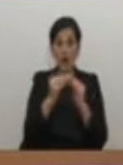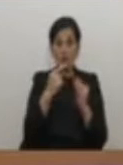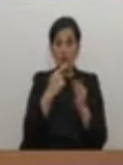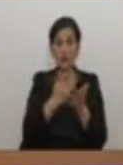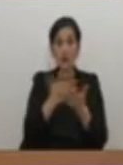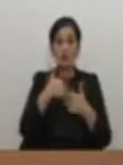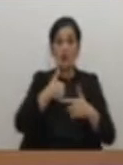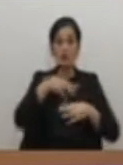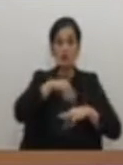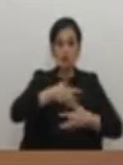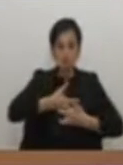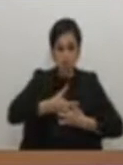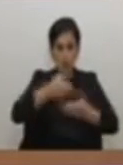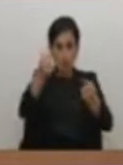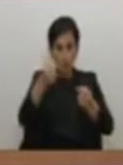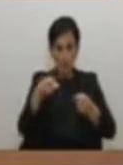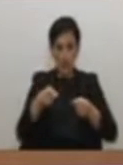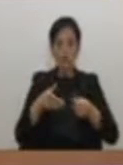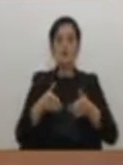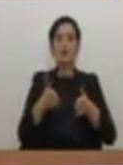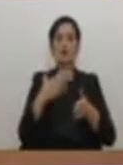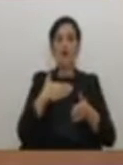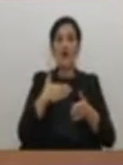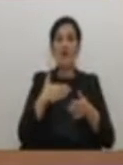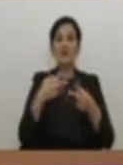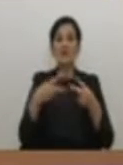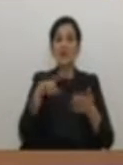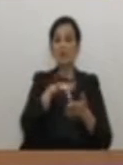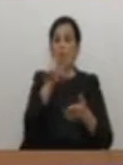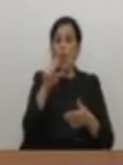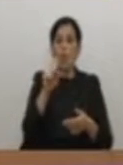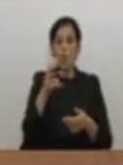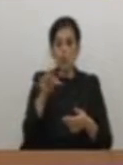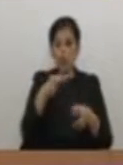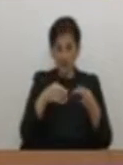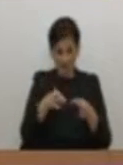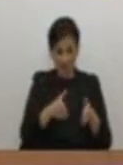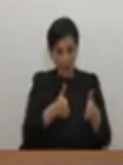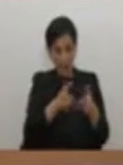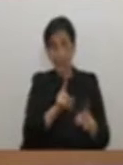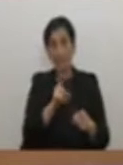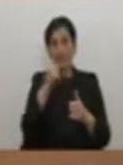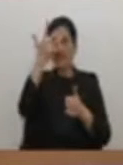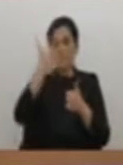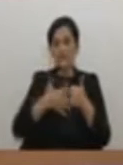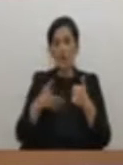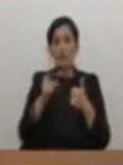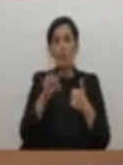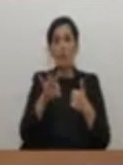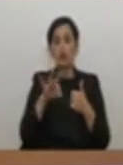amokhada. Amgzashi ivleba, gveuneba chveni tanamokhalaki khuloshi. Khulosh tsentshi tsqali grafikit